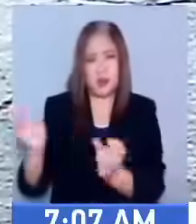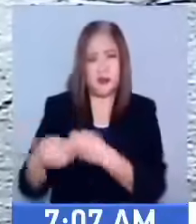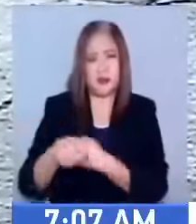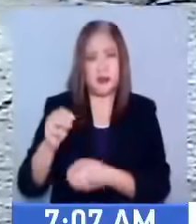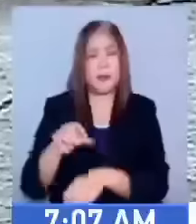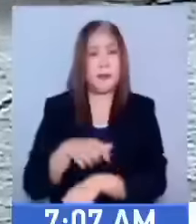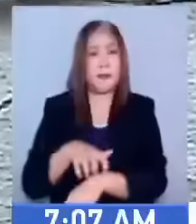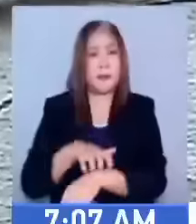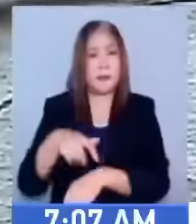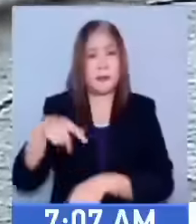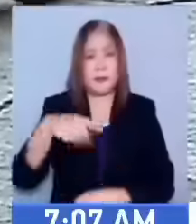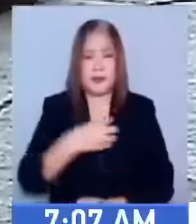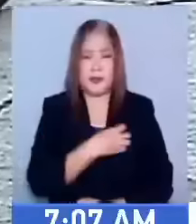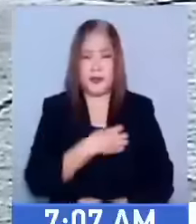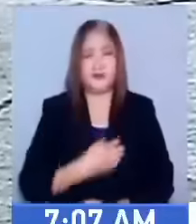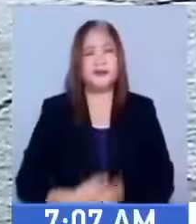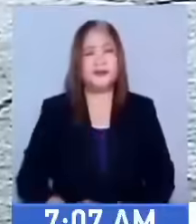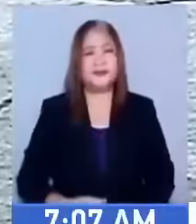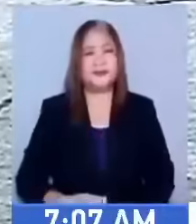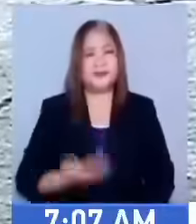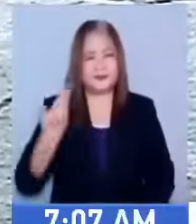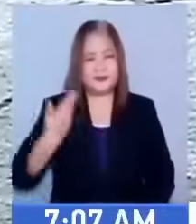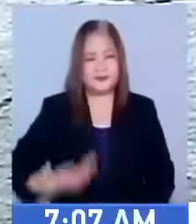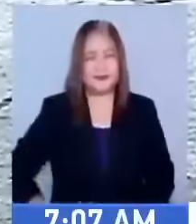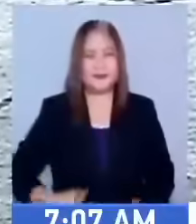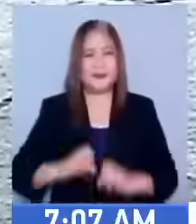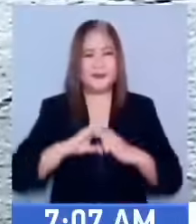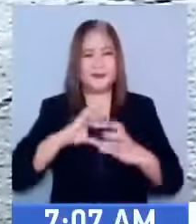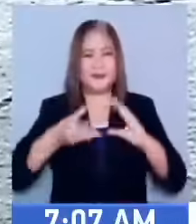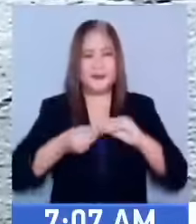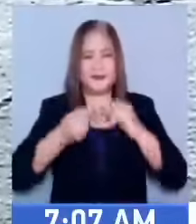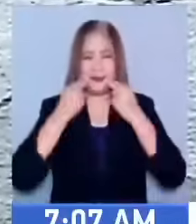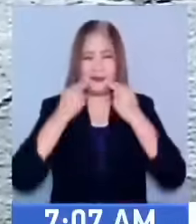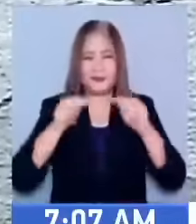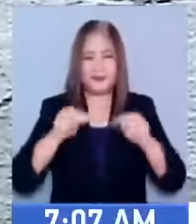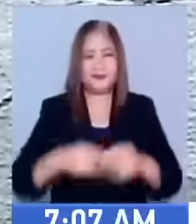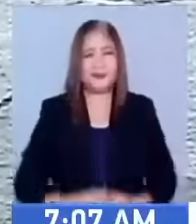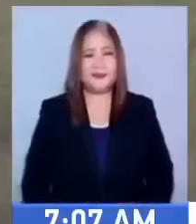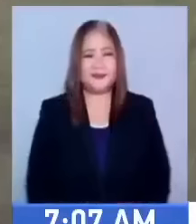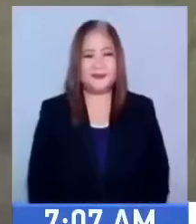balita mula rito sa Makati, Bam Alegre, para sa GMA Integrated News.